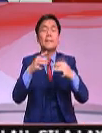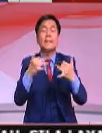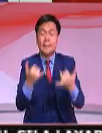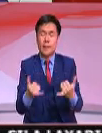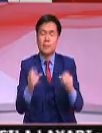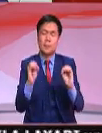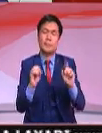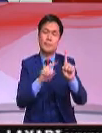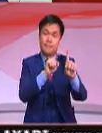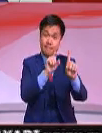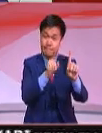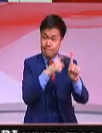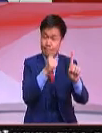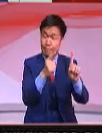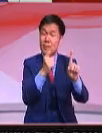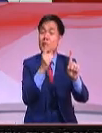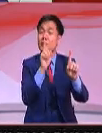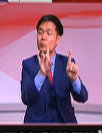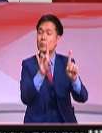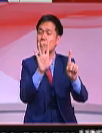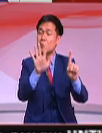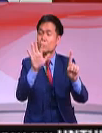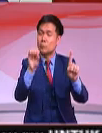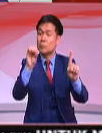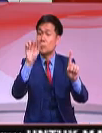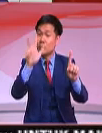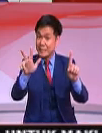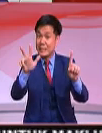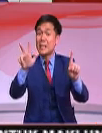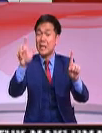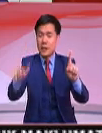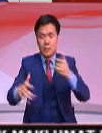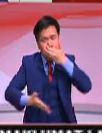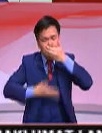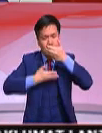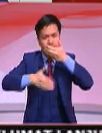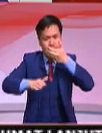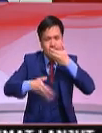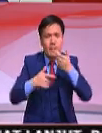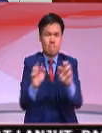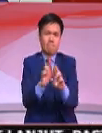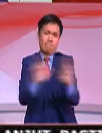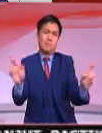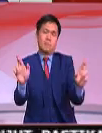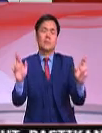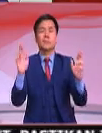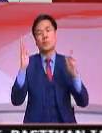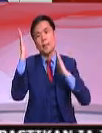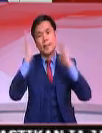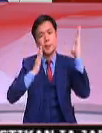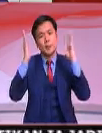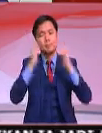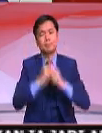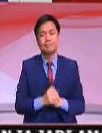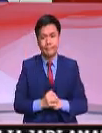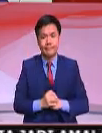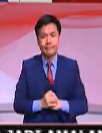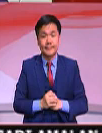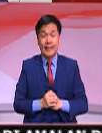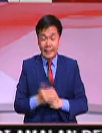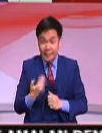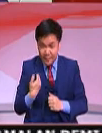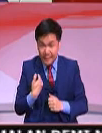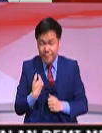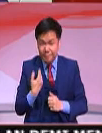ada 1,553 alat bantuan pernafasan untuk seluruh negara. Jadi dan juga kita